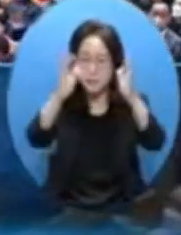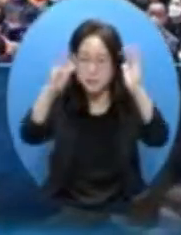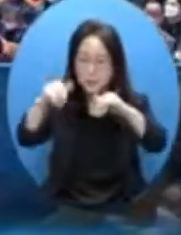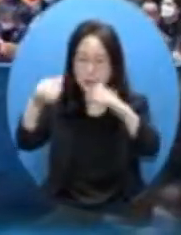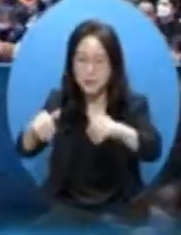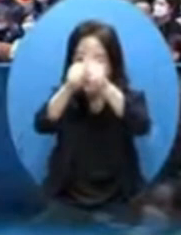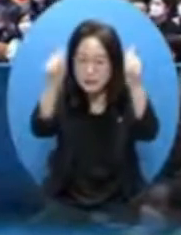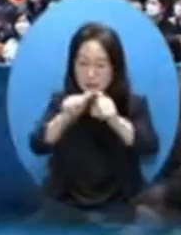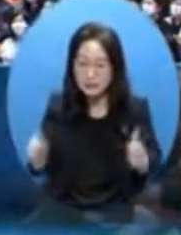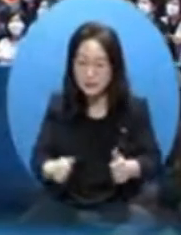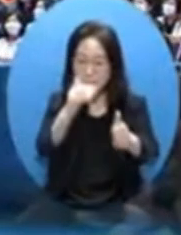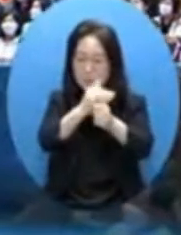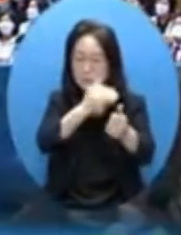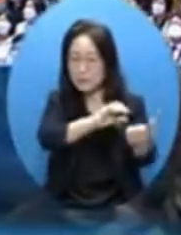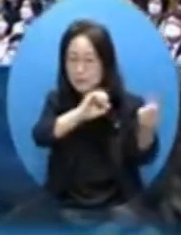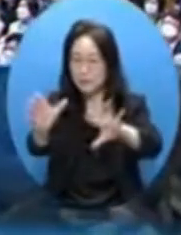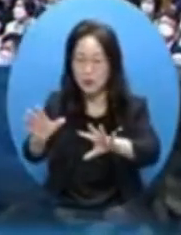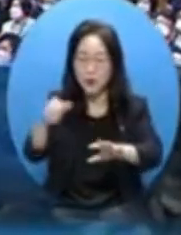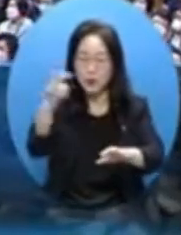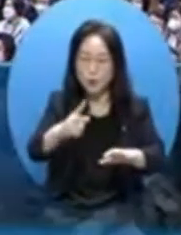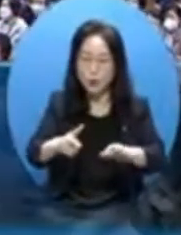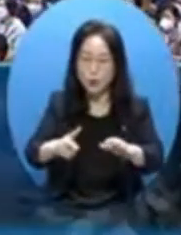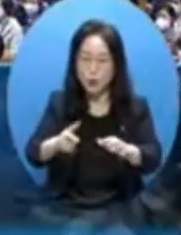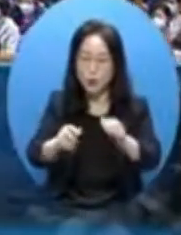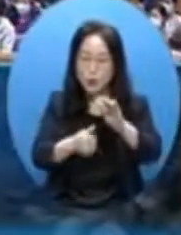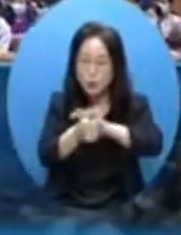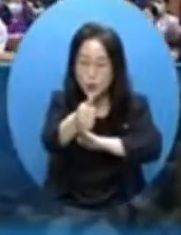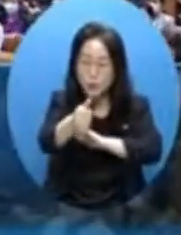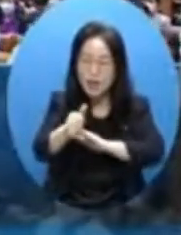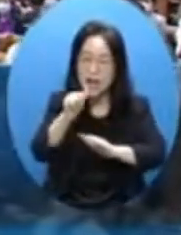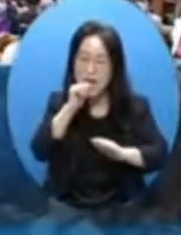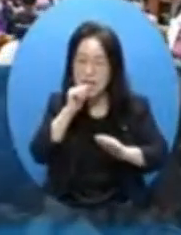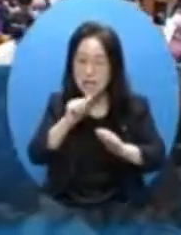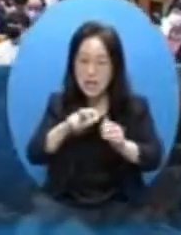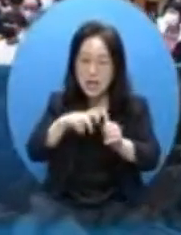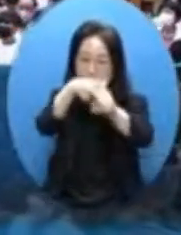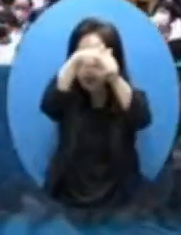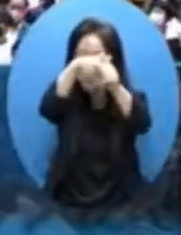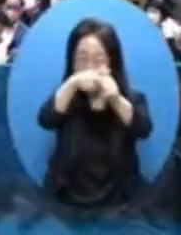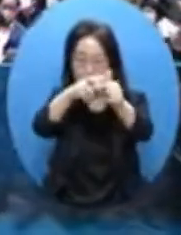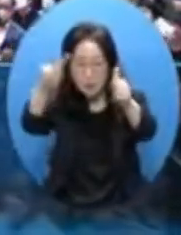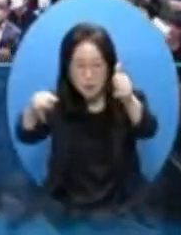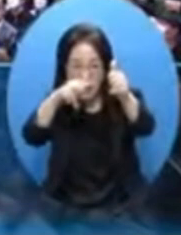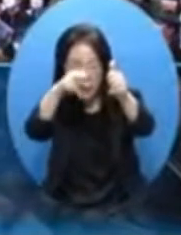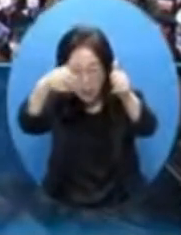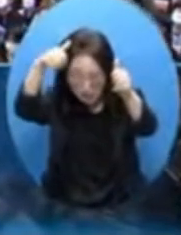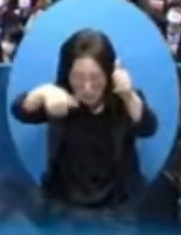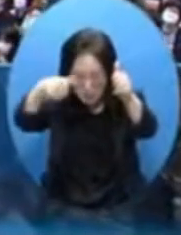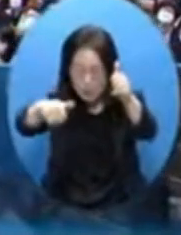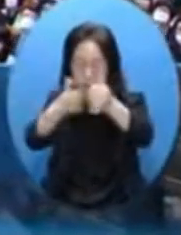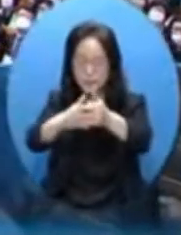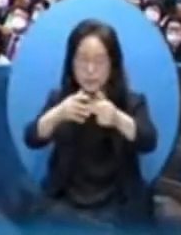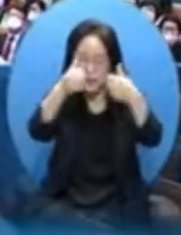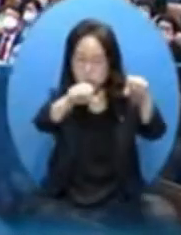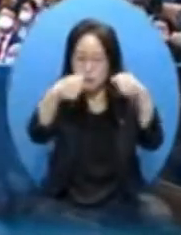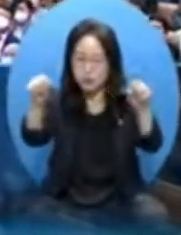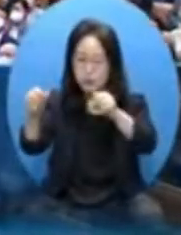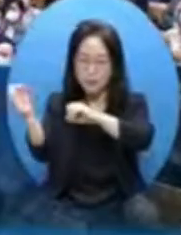목상을 찍으며 모세가 만들었던 노뱀을 이스라엘 자손이 이때까지 향하여 분향함으로 그것을 부수고